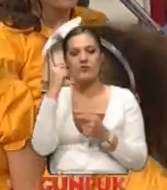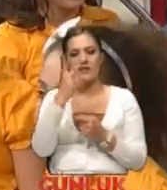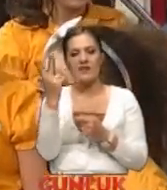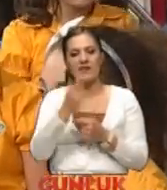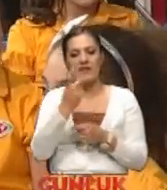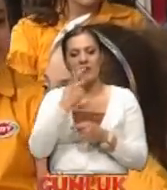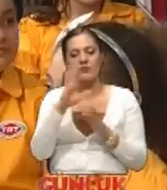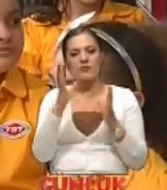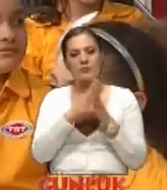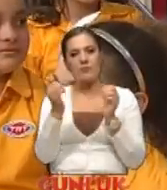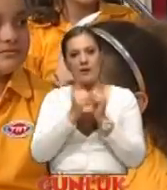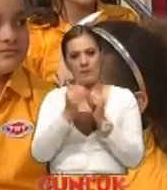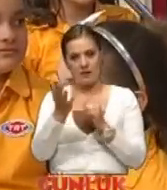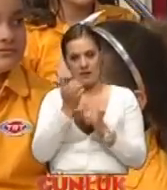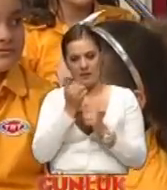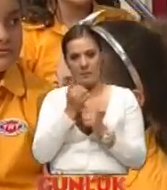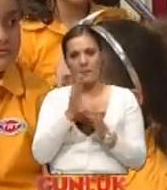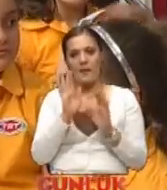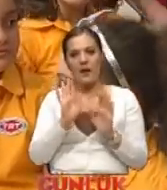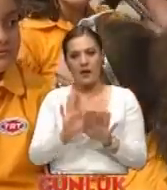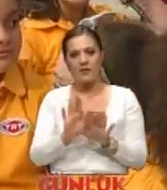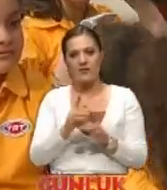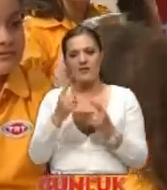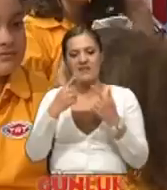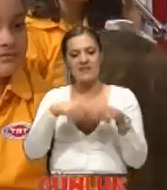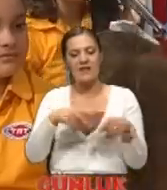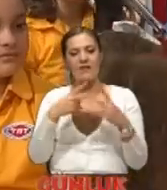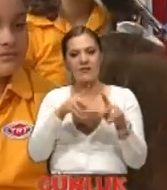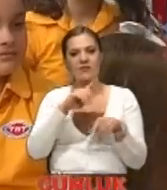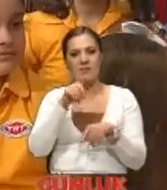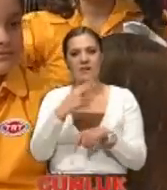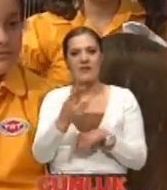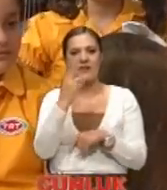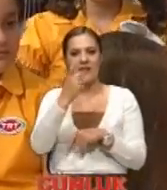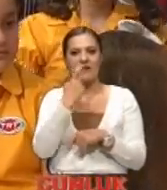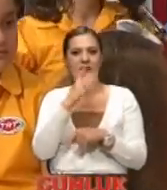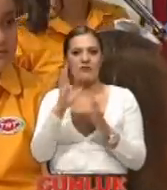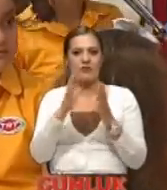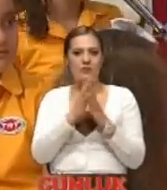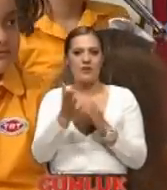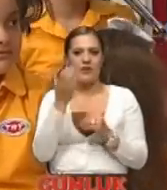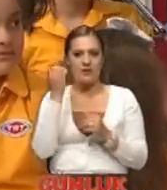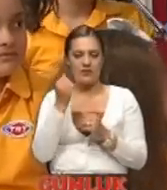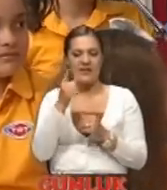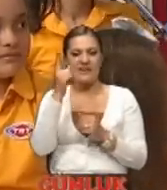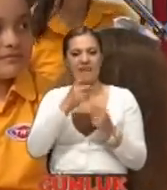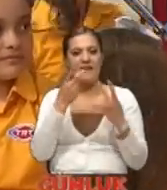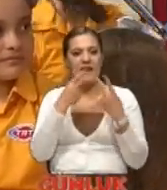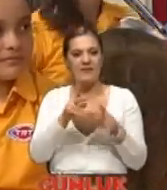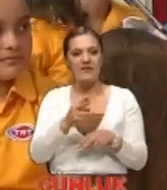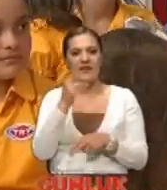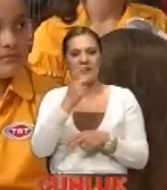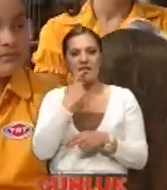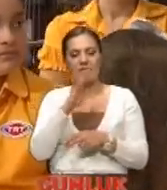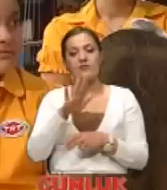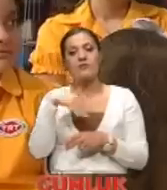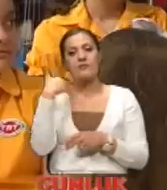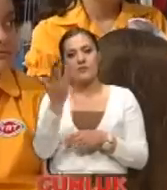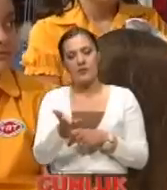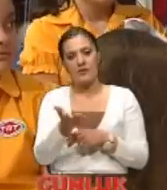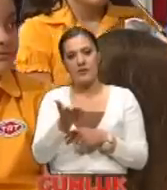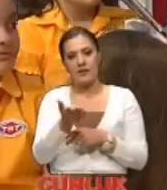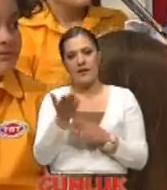grubunu beraber almıştık. Hı hı. Ancak sınav açtığımız zaman 7 yaş grubunu alıyoruz. İlk açılışta 7 yaş. Daha sonra